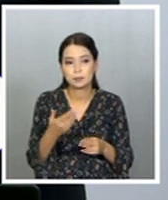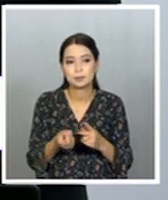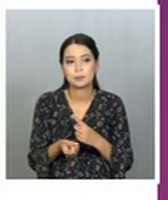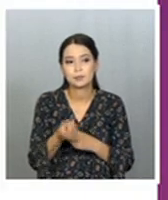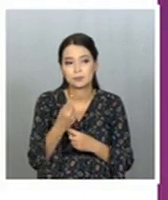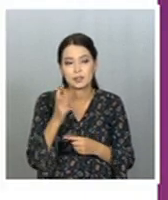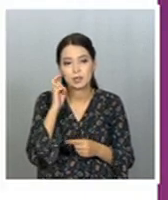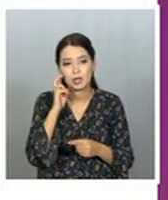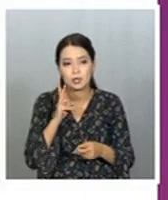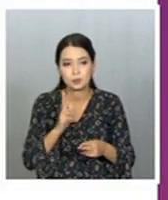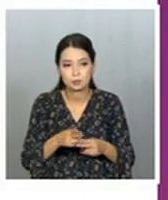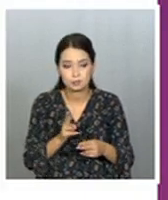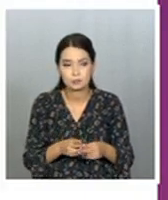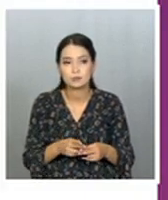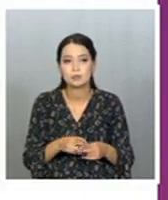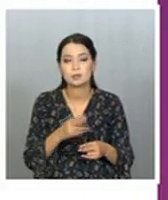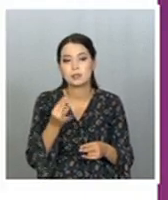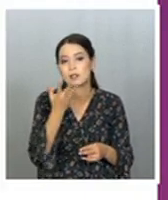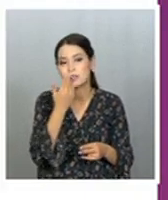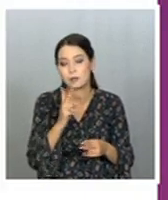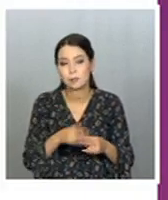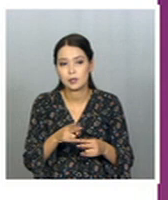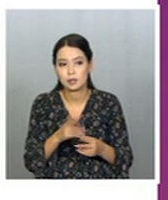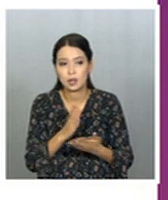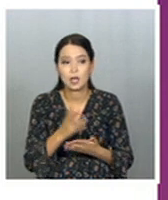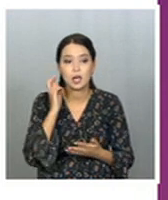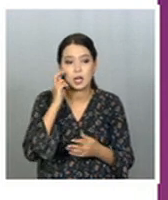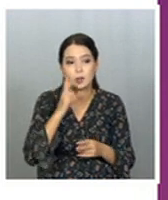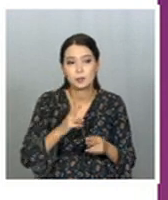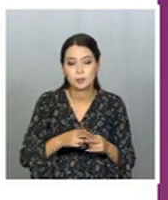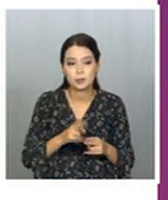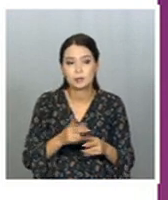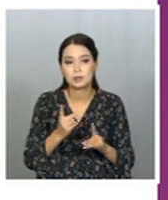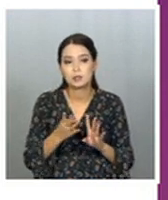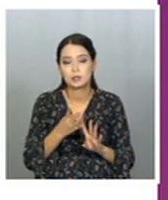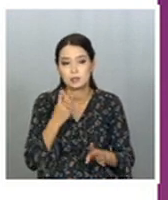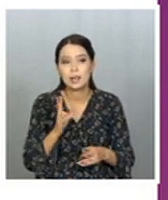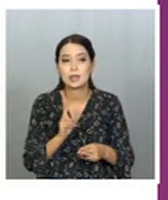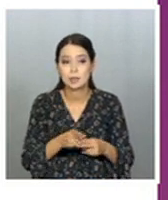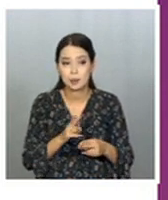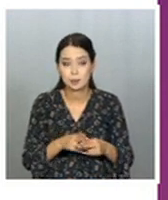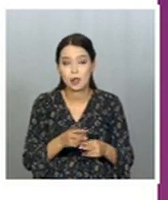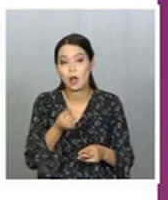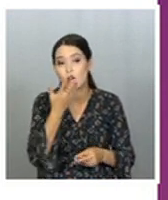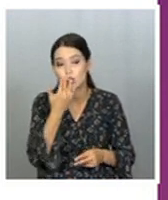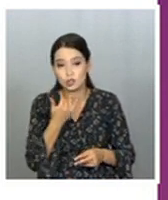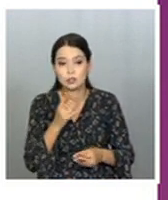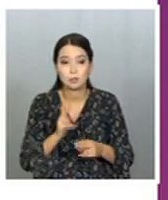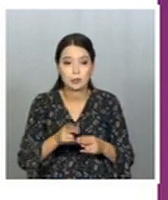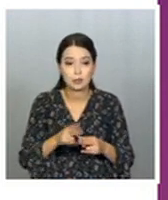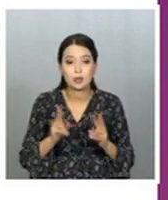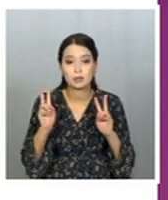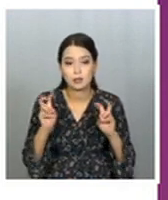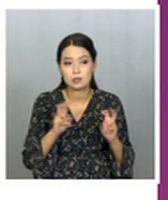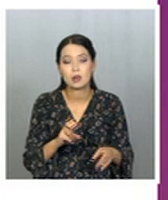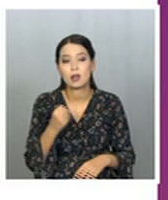металдар және түсті металдар болып бөлінеді. Қара металдардың ең бастысы бұл темір, ал түсті металдарды атап кететін болсақ,